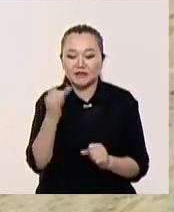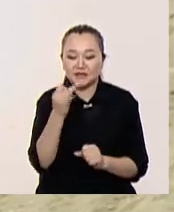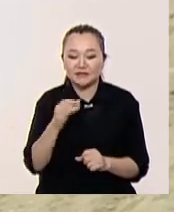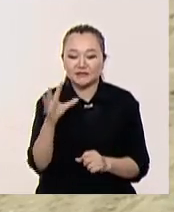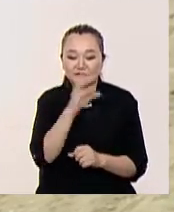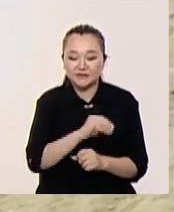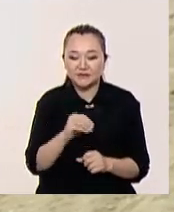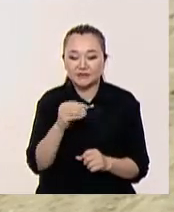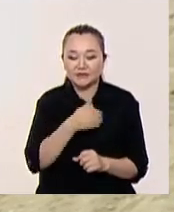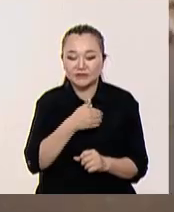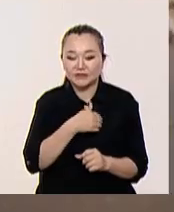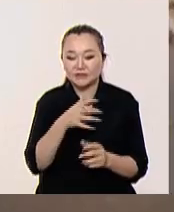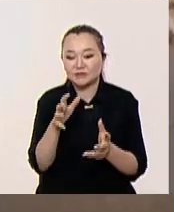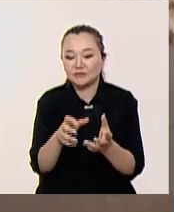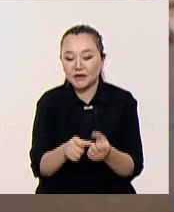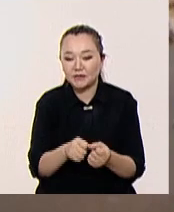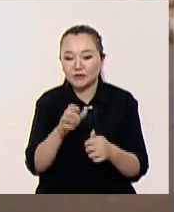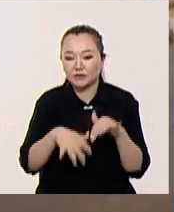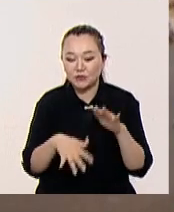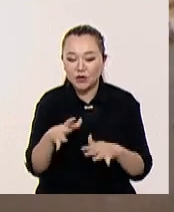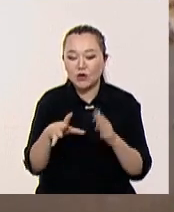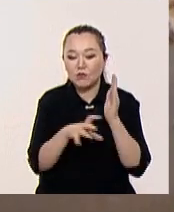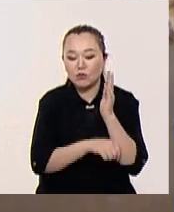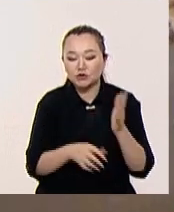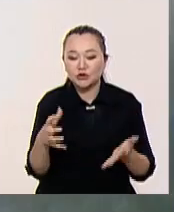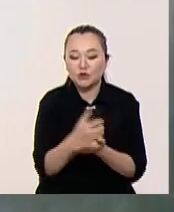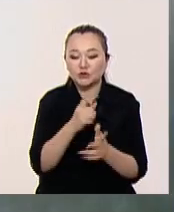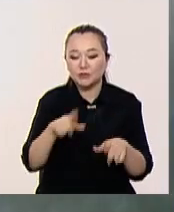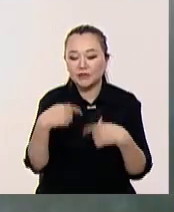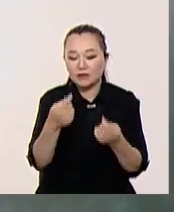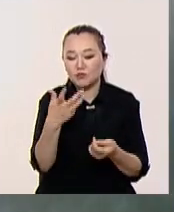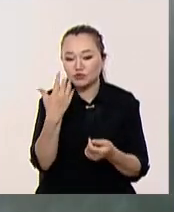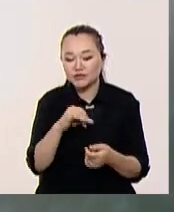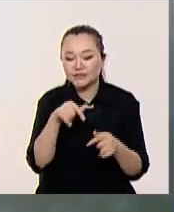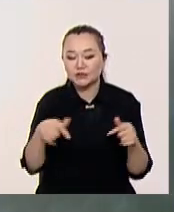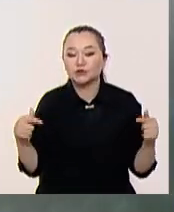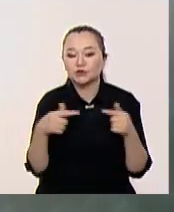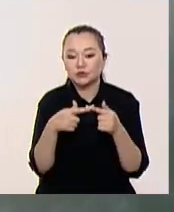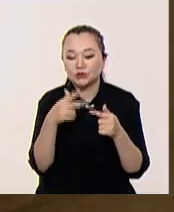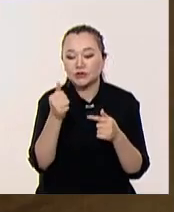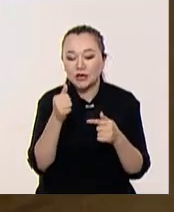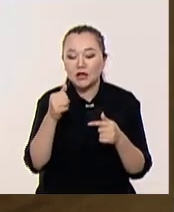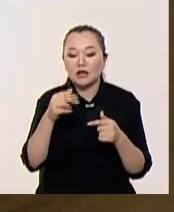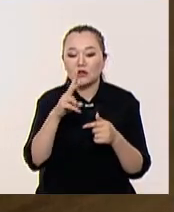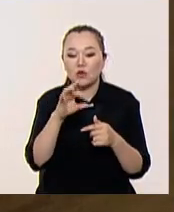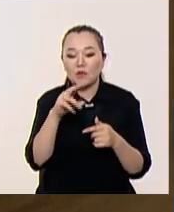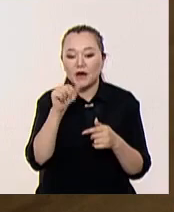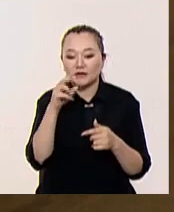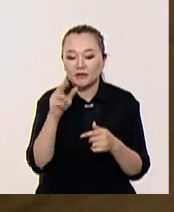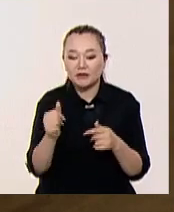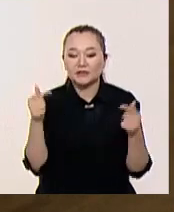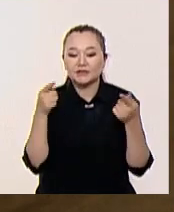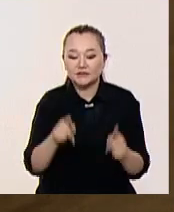прикоснулись сниму позже находку передали в музей здесь подтвердили что лопатка действительно принадлежит